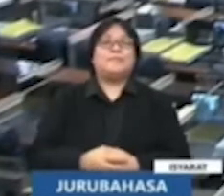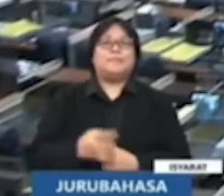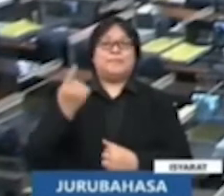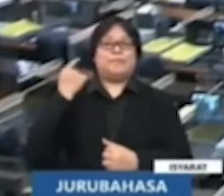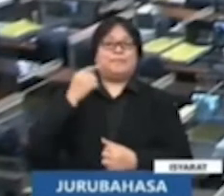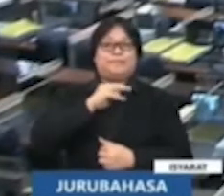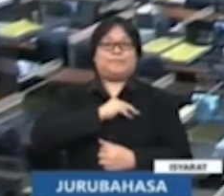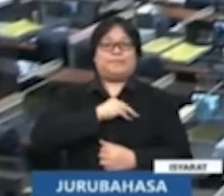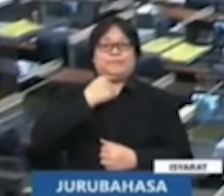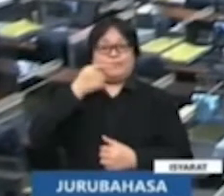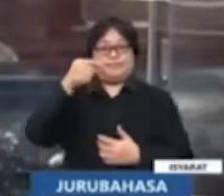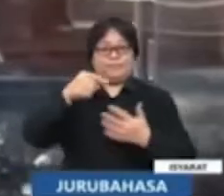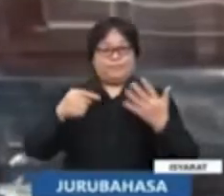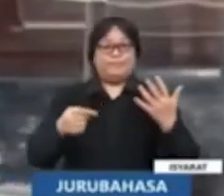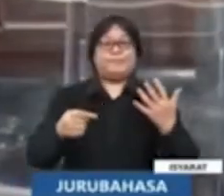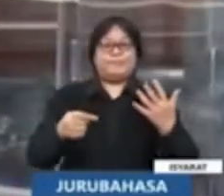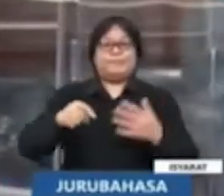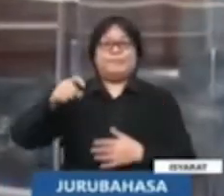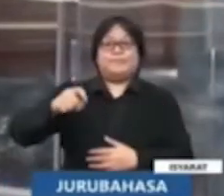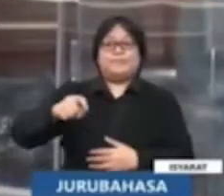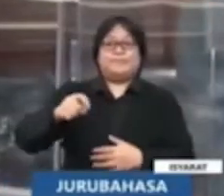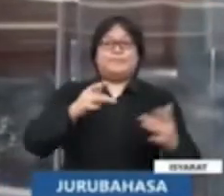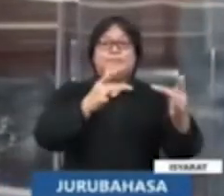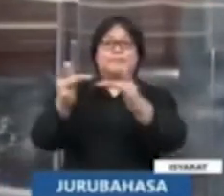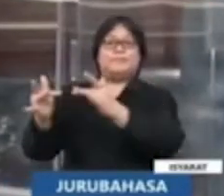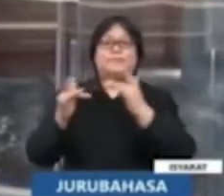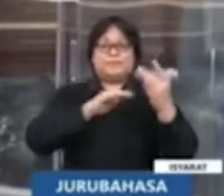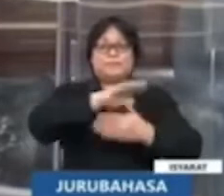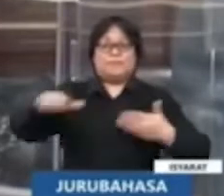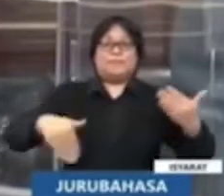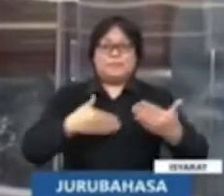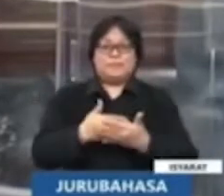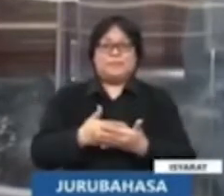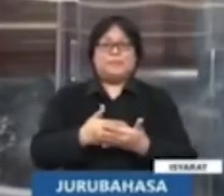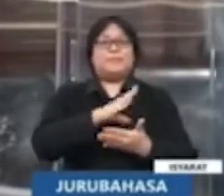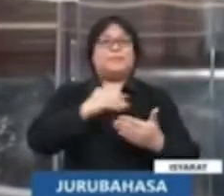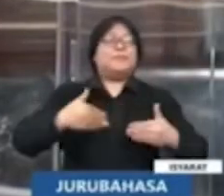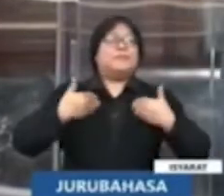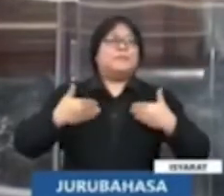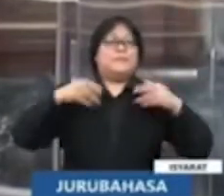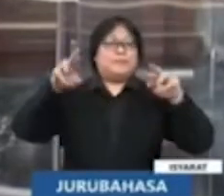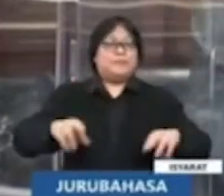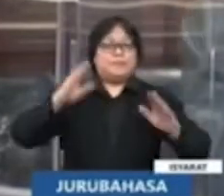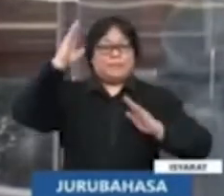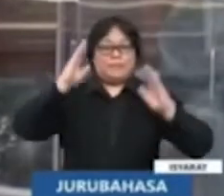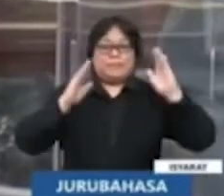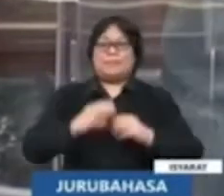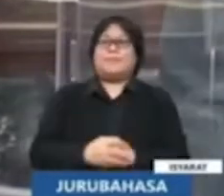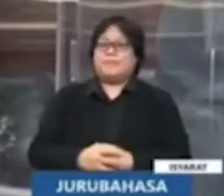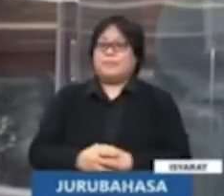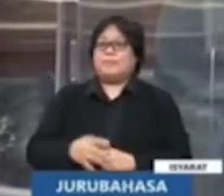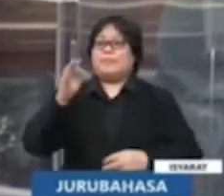Tadi Menteri Kewangan menyebut berkenaan tentang keperluan konektiviti untuk semua dan mensejahterakan rakyat Malaysia.